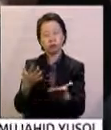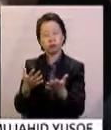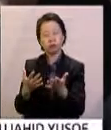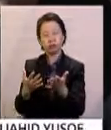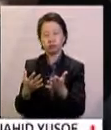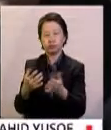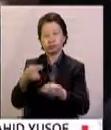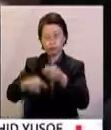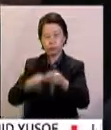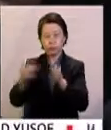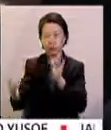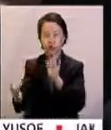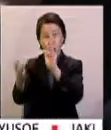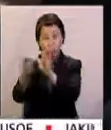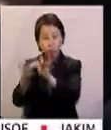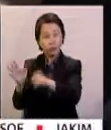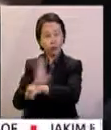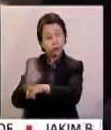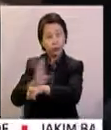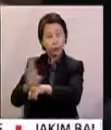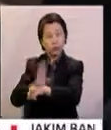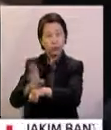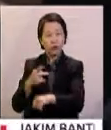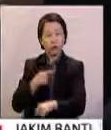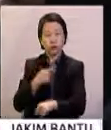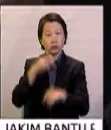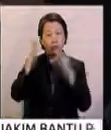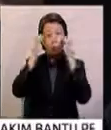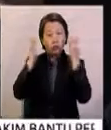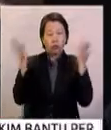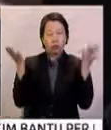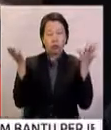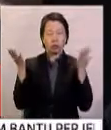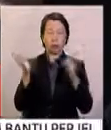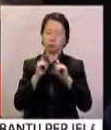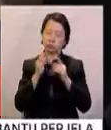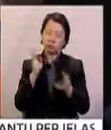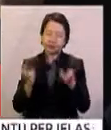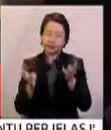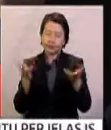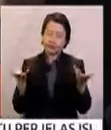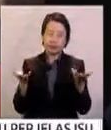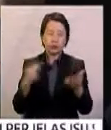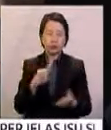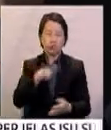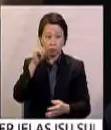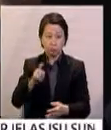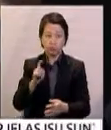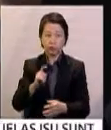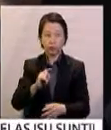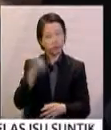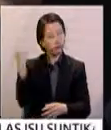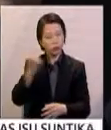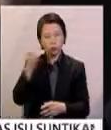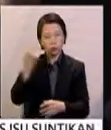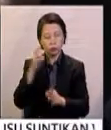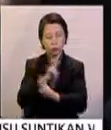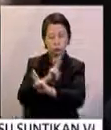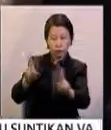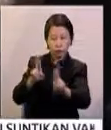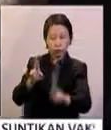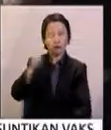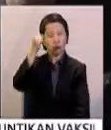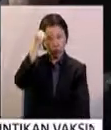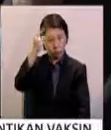hubungan dagang tidak kita jangkakan walaupun semestinya kita harus sentiasa bersedia memahami